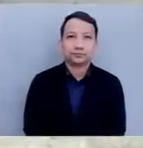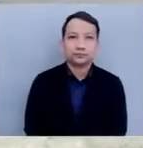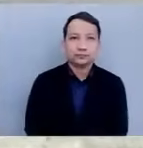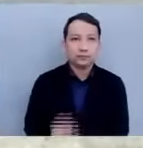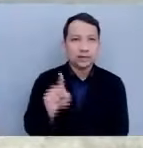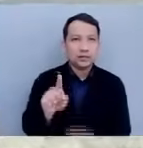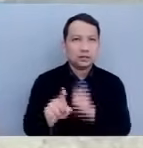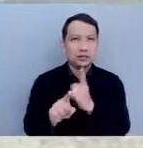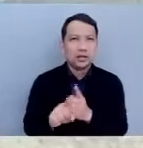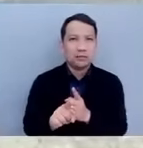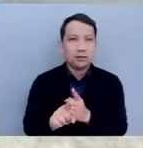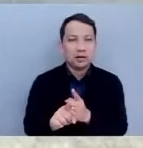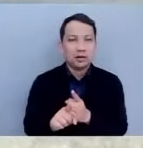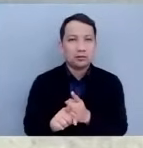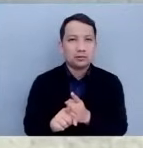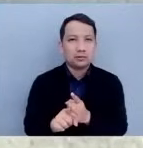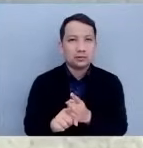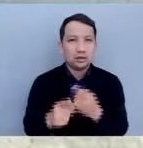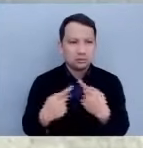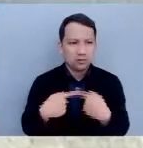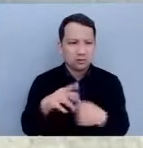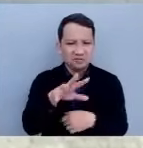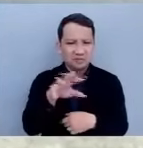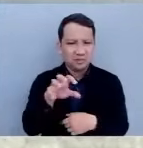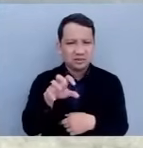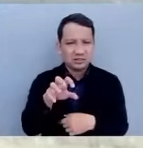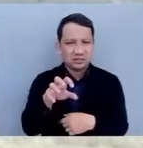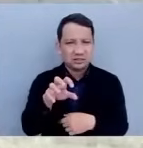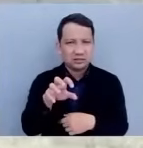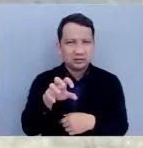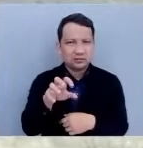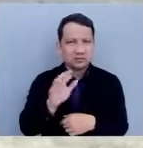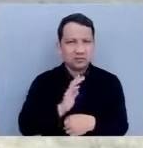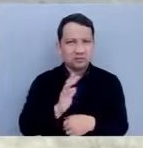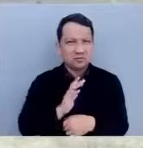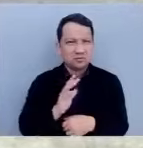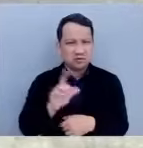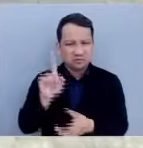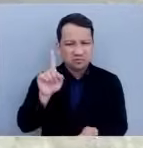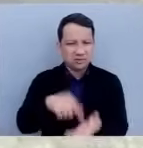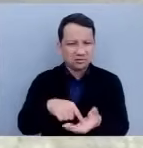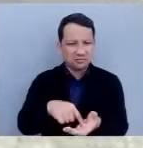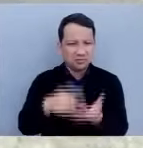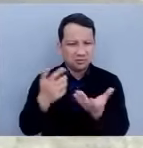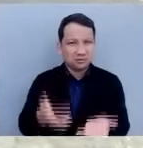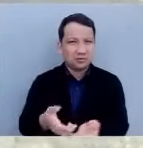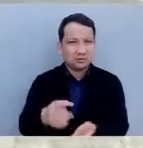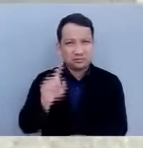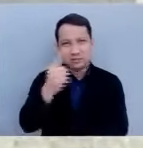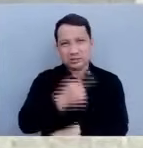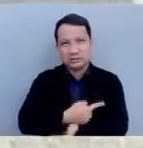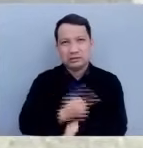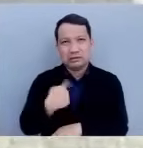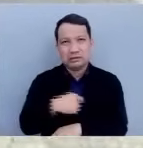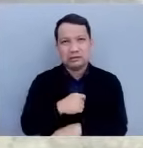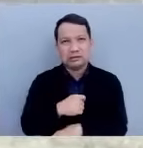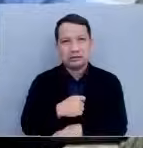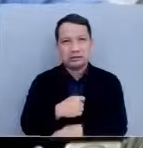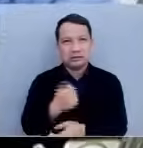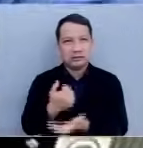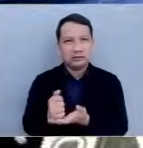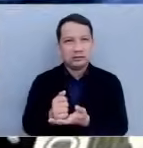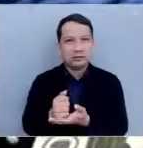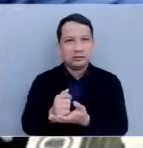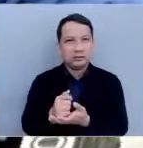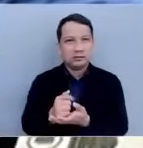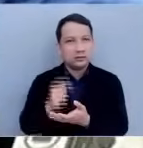po mga 500, medyo mababa pa siya. Kasi yung 1,000 po, pang isang araw na kita na namin yun